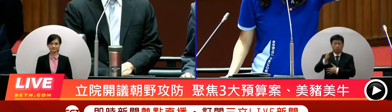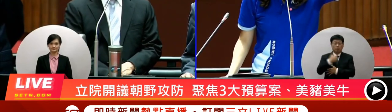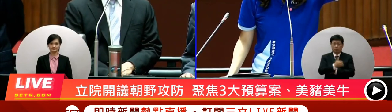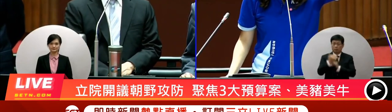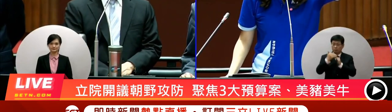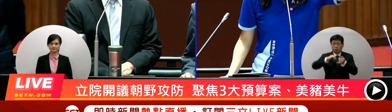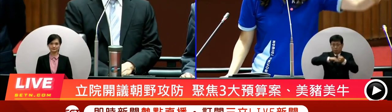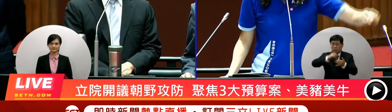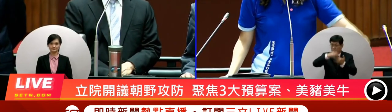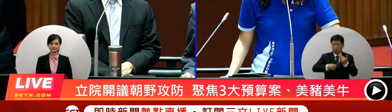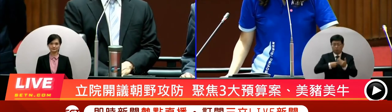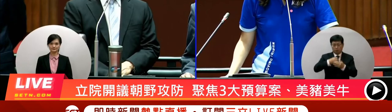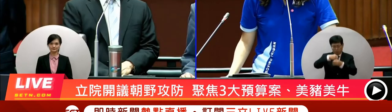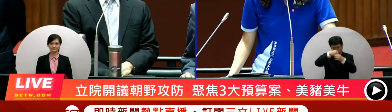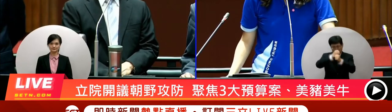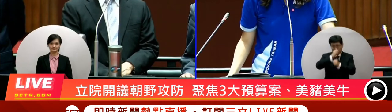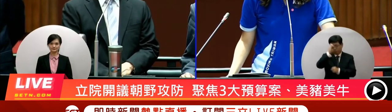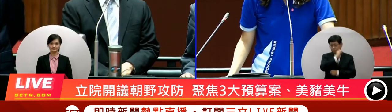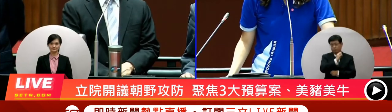出标准要零检出。